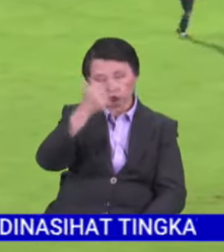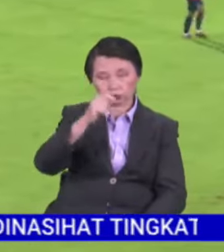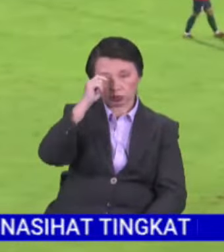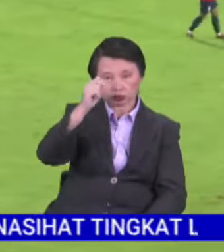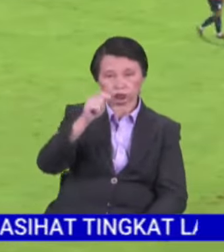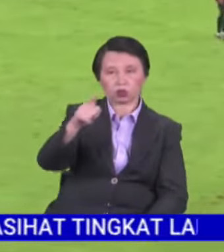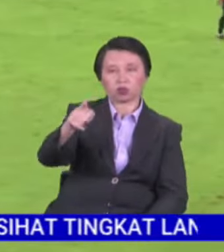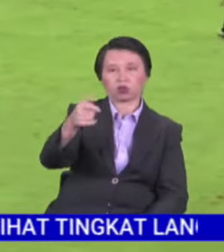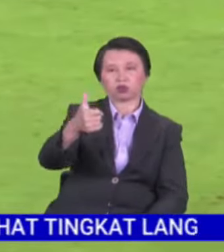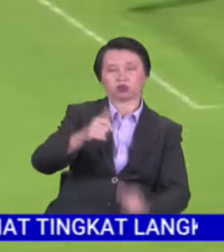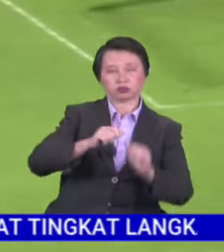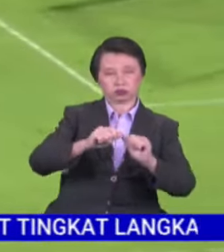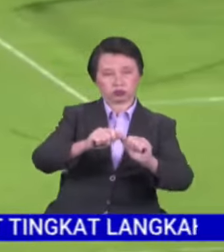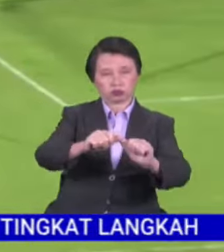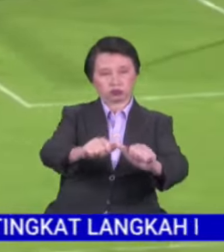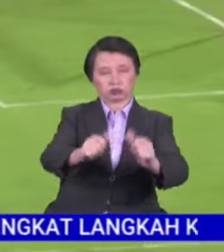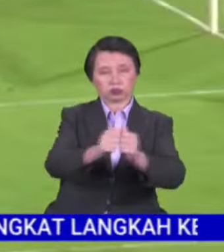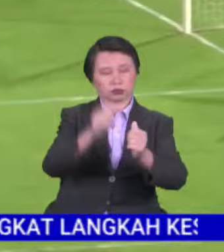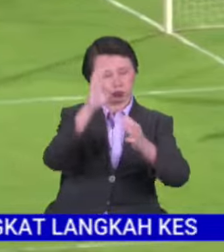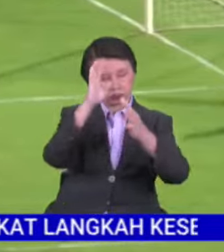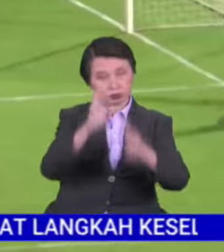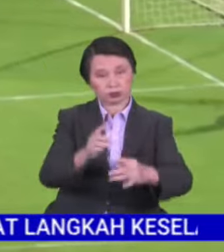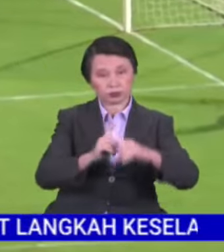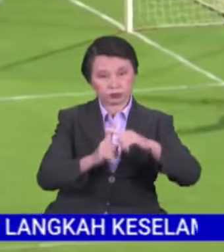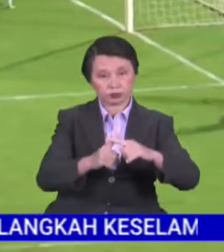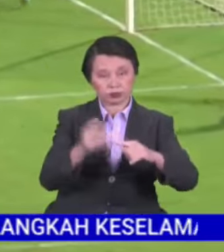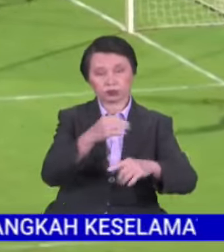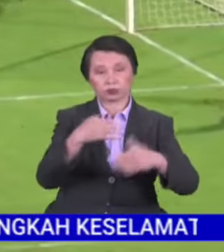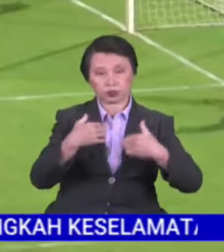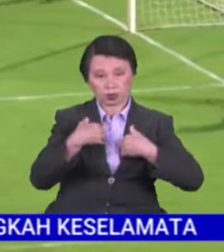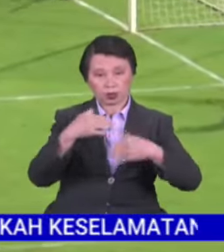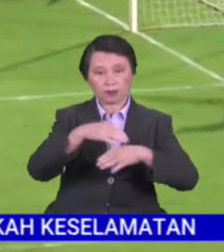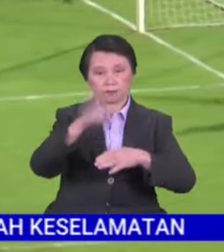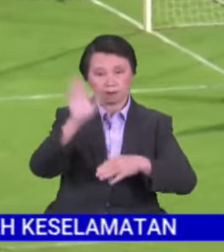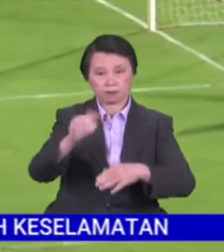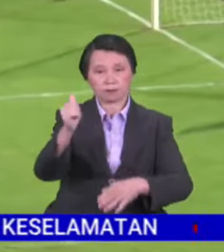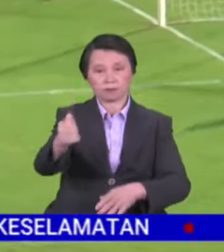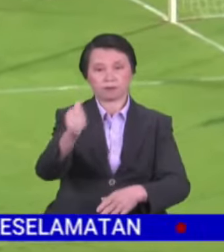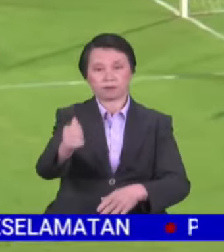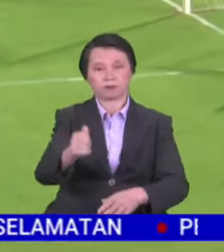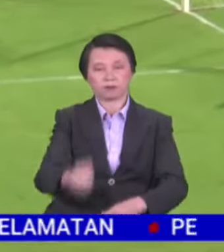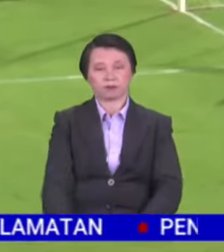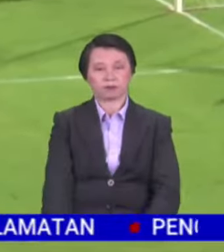pasukan konsisten dengan keputusan positif selain memiliki kelebihan tersendiri.